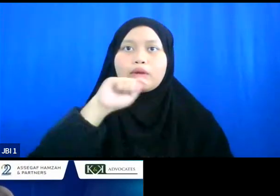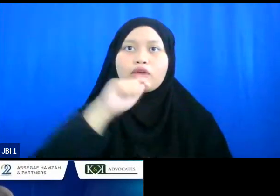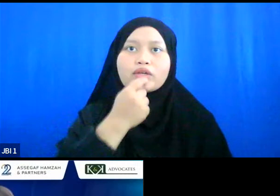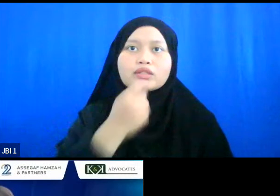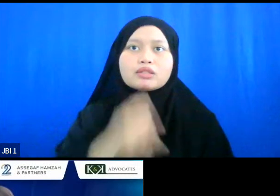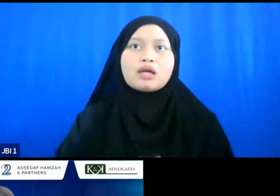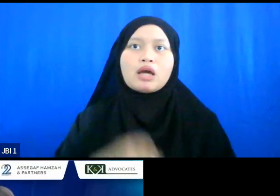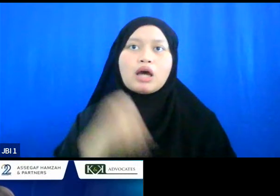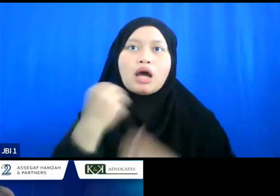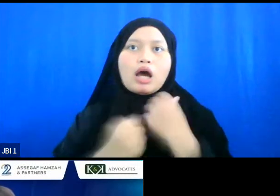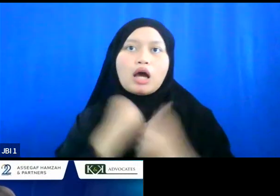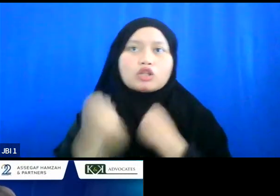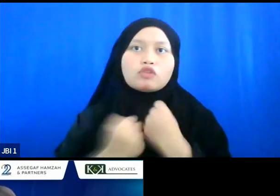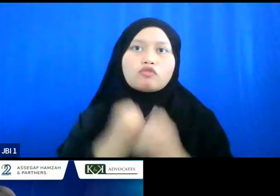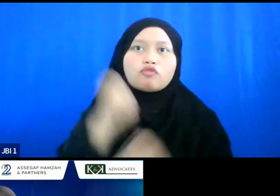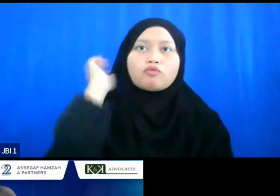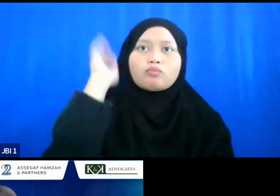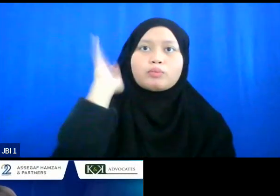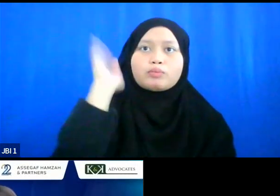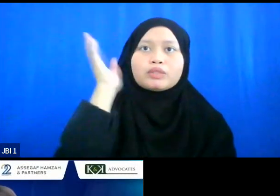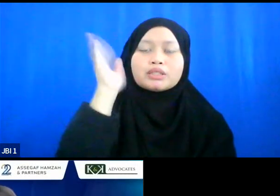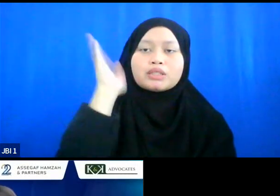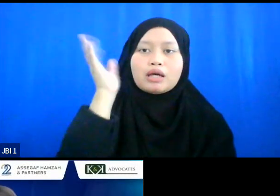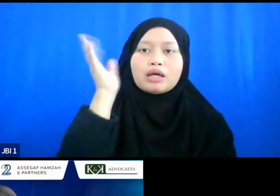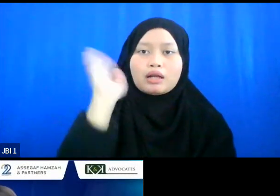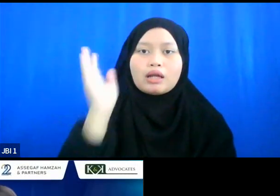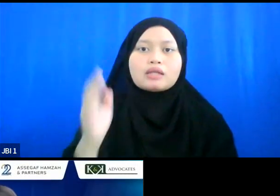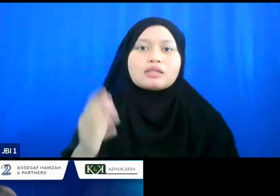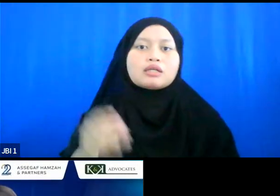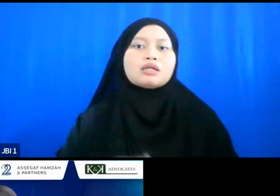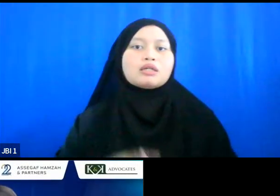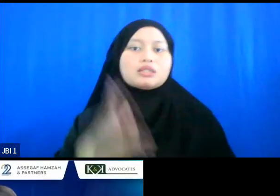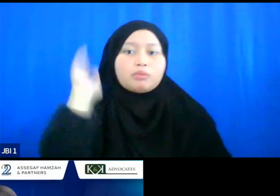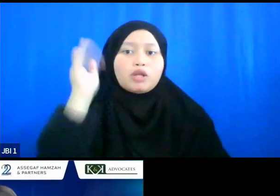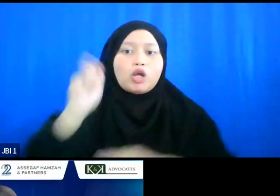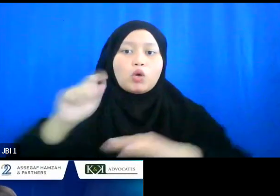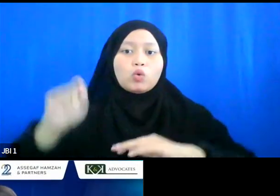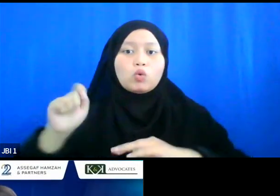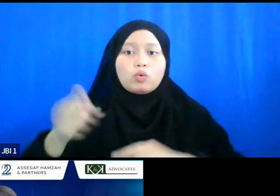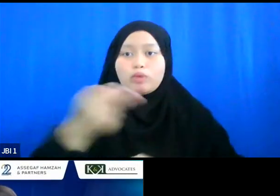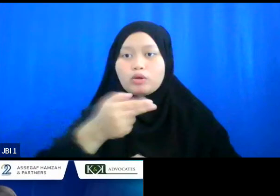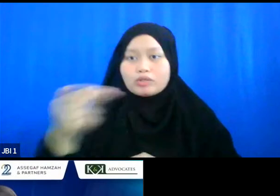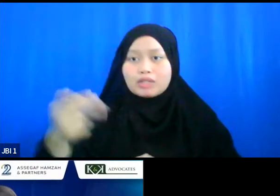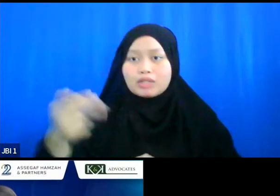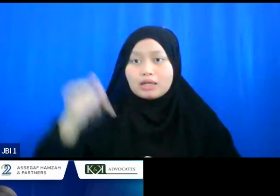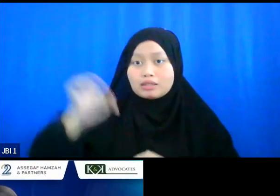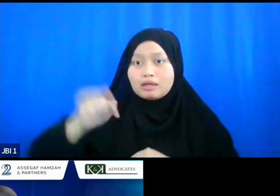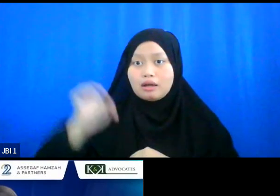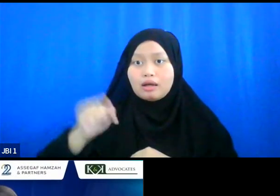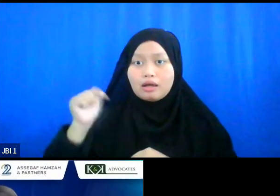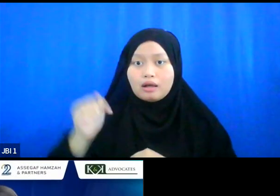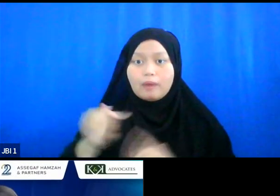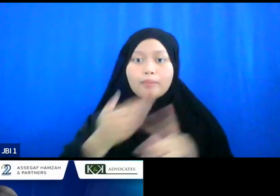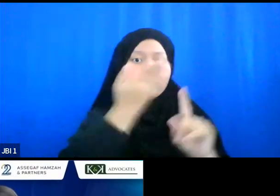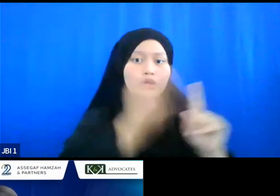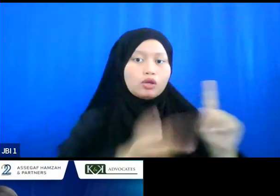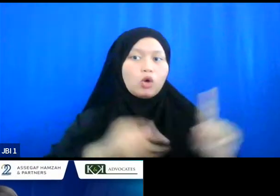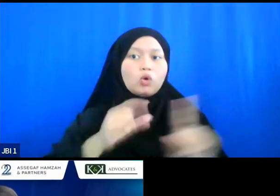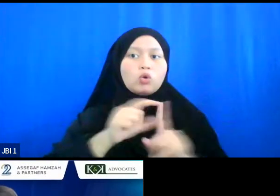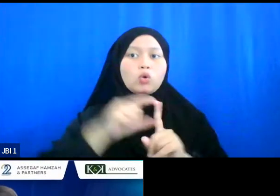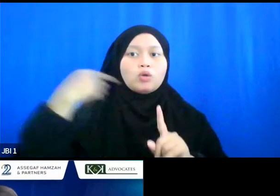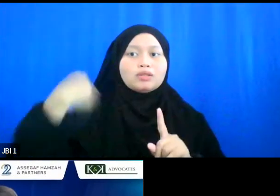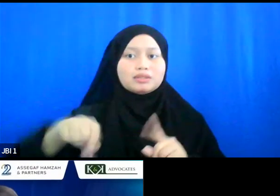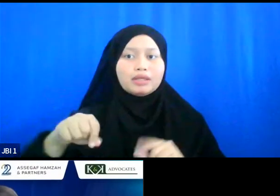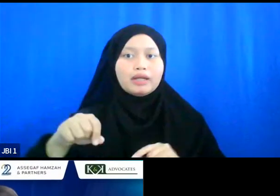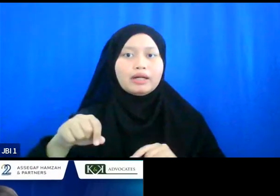aktif menjadi pembicara di seminar-seminar hukum di Indonesia dan saat ini beliau juga adalah dosen di salah satu